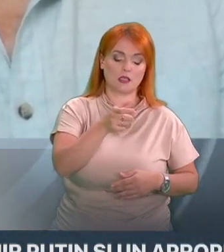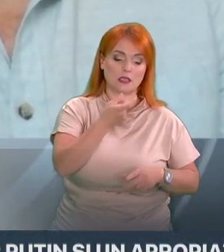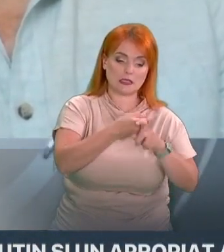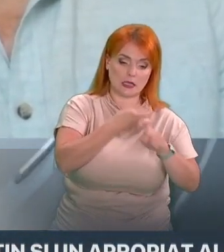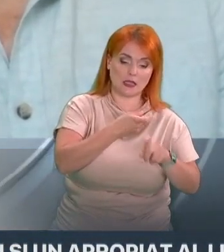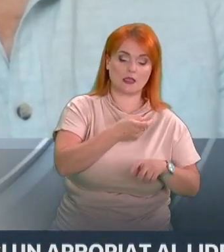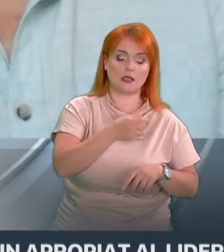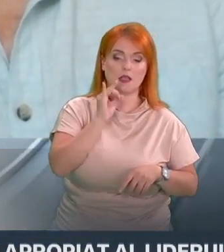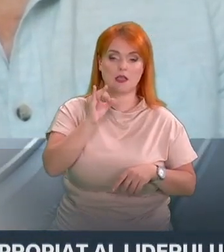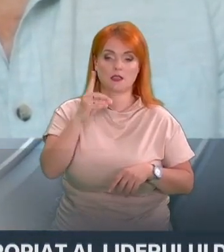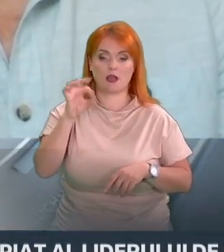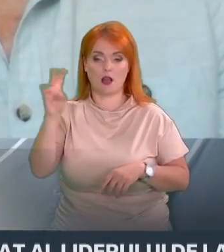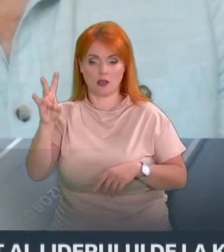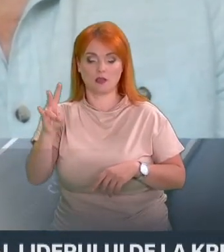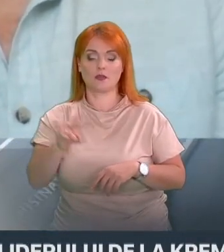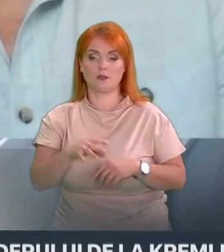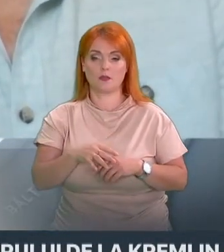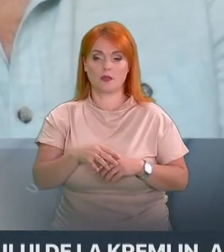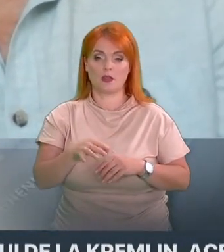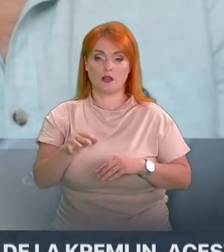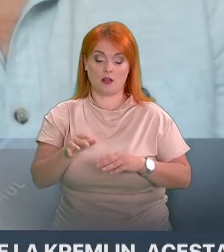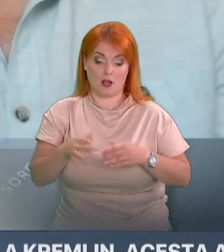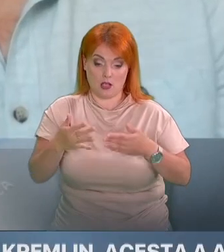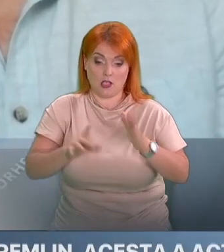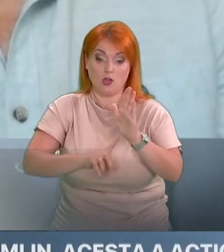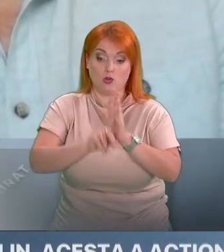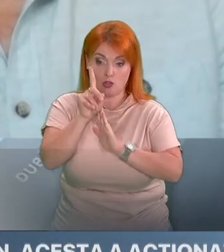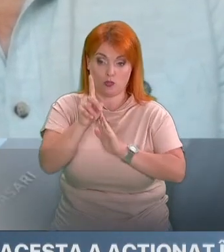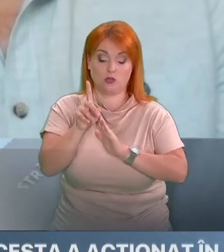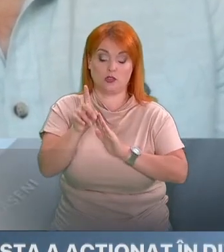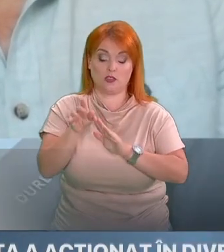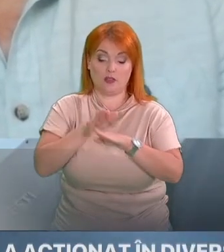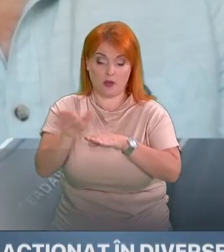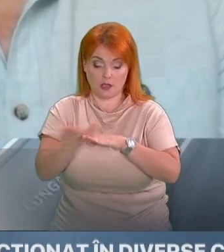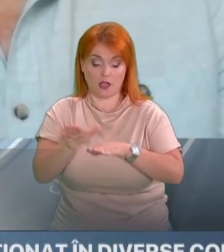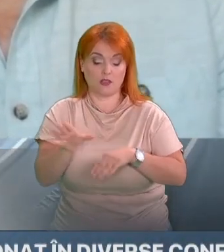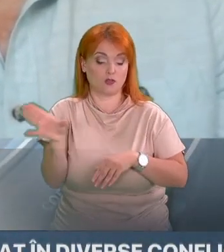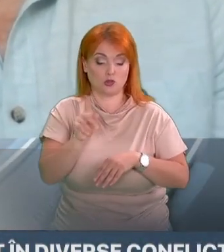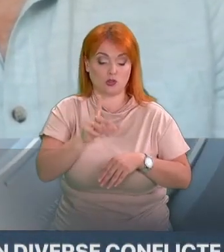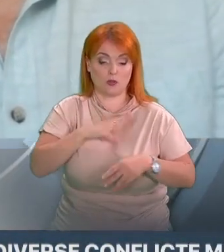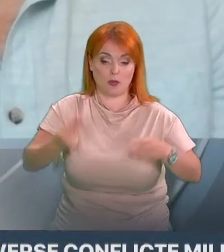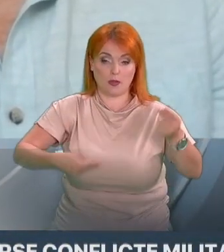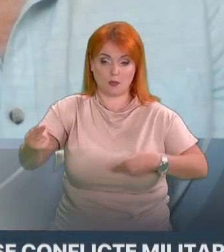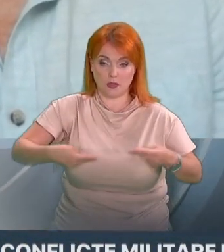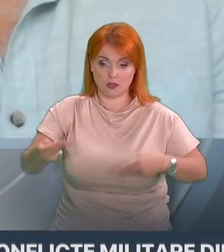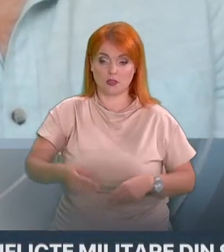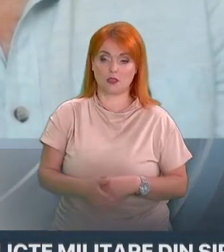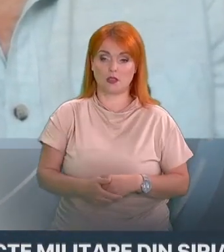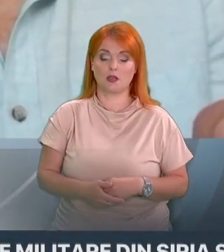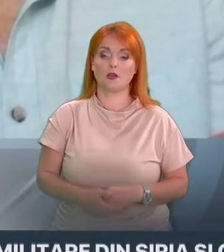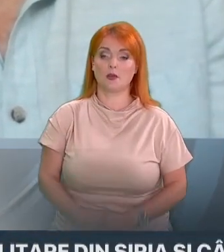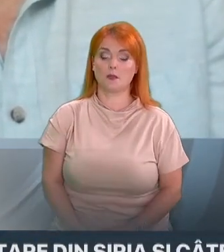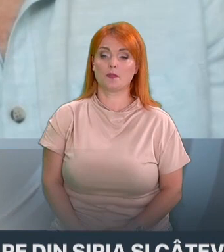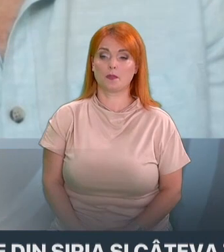în aplicare prevederile celor articolul 2 din protocolul adițional secret care viza Polonia.